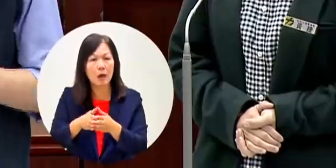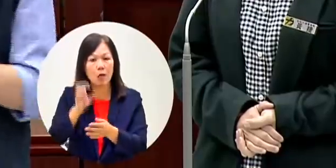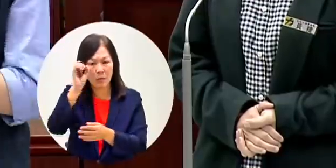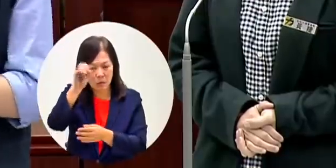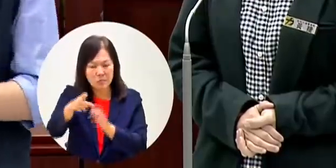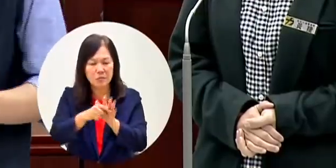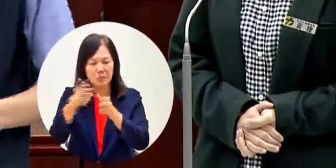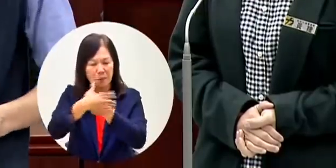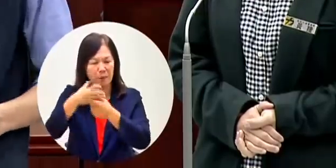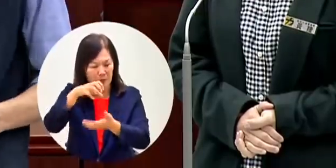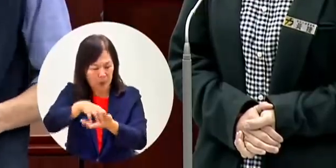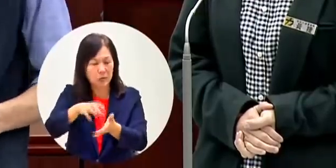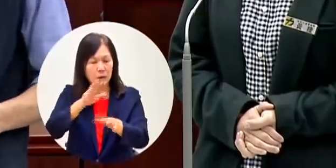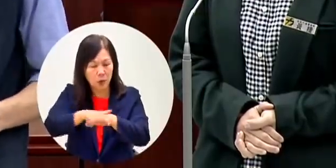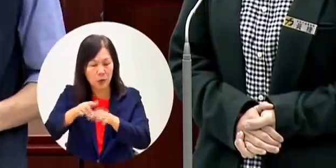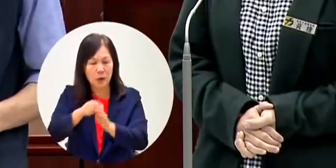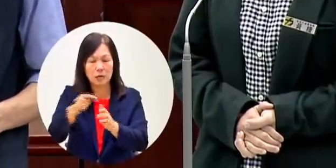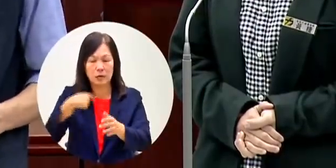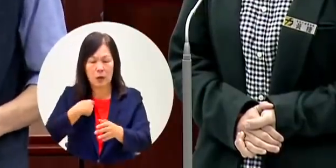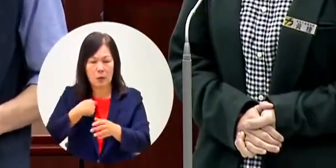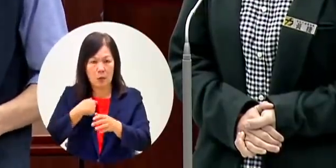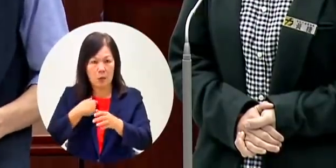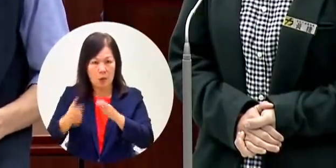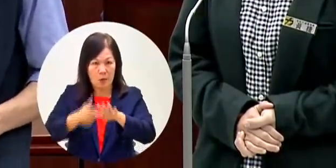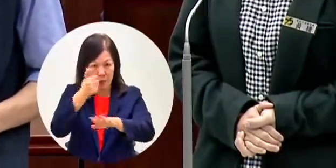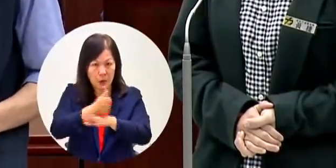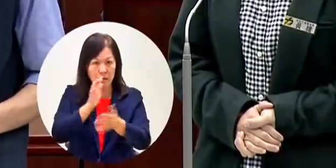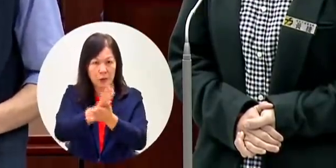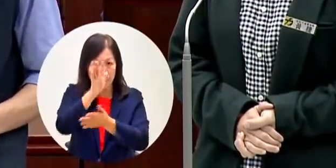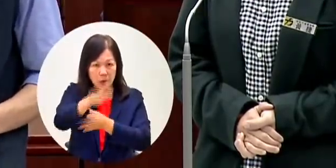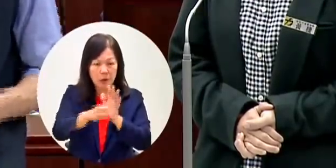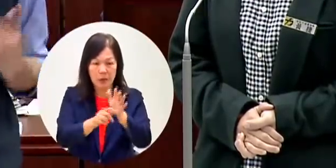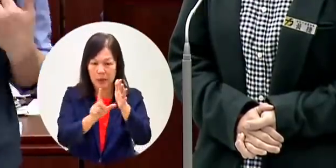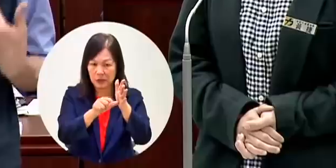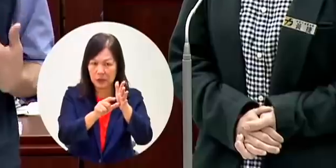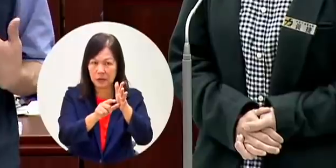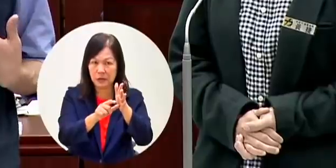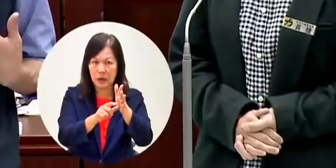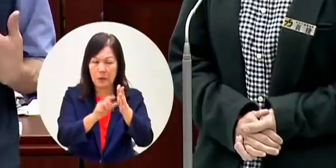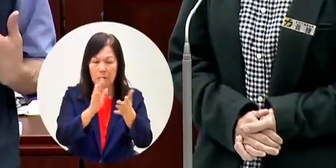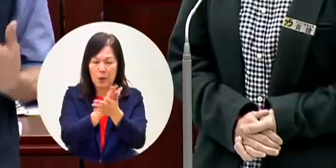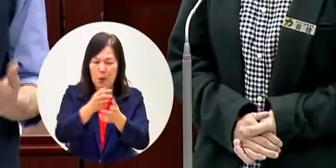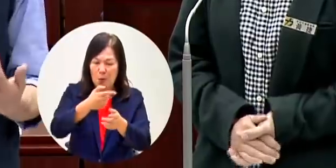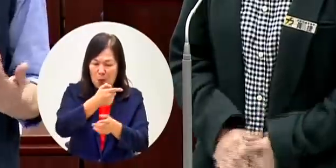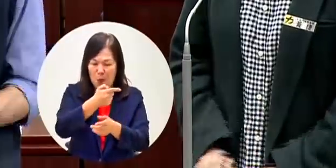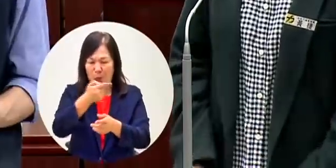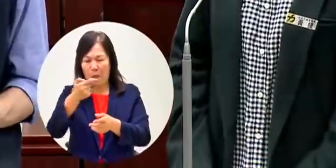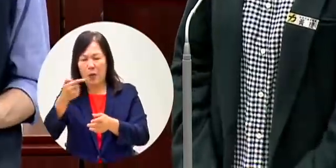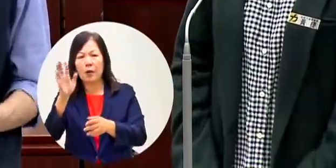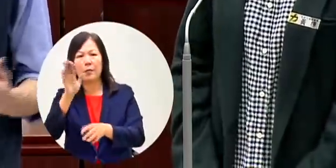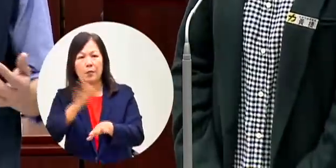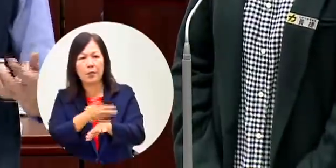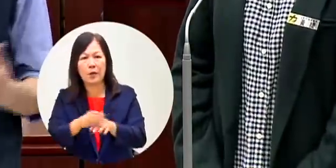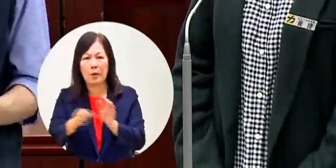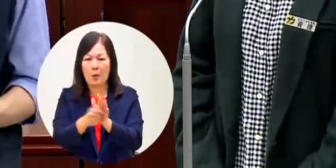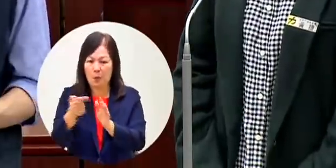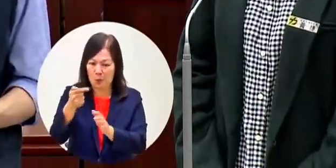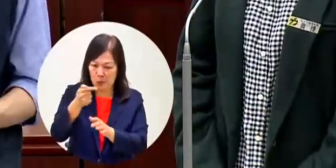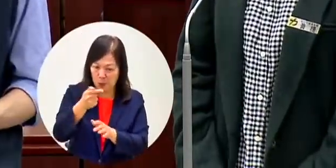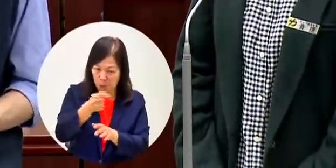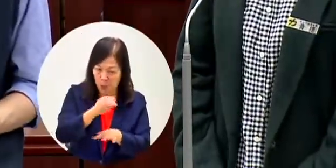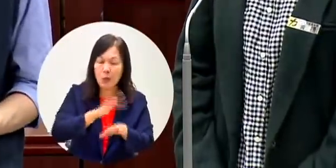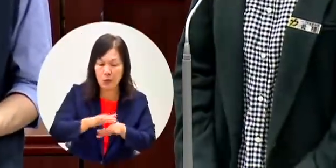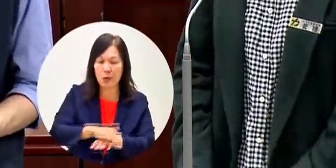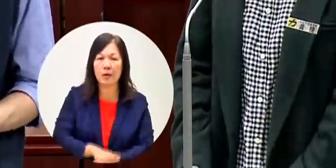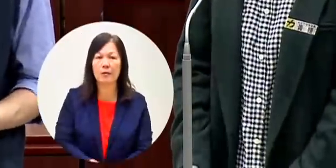任时以时间能够做标准点越来越恶化，一定会越来越好，这一点我可以保证。你要信任我，我们的心是一